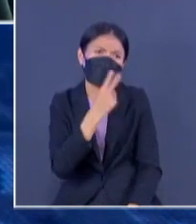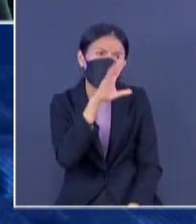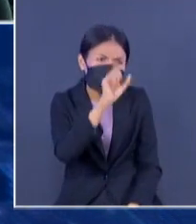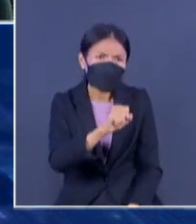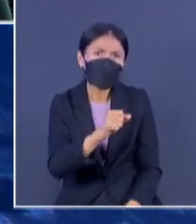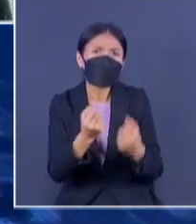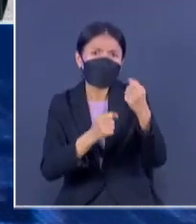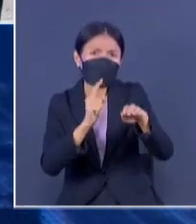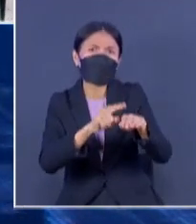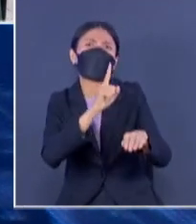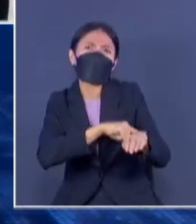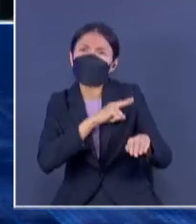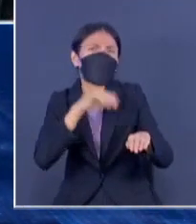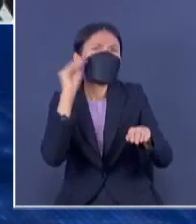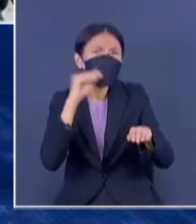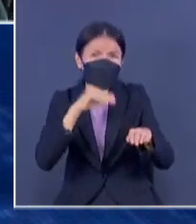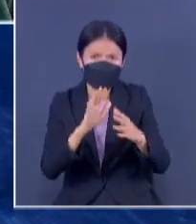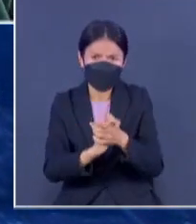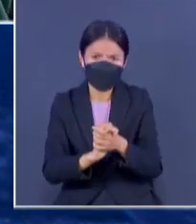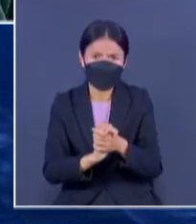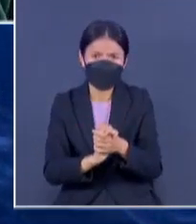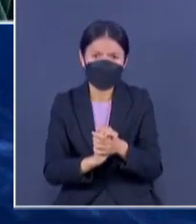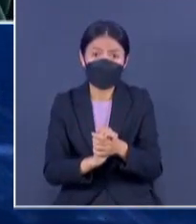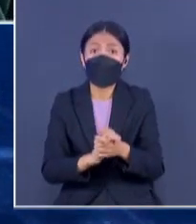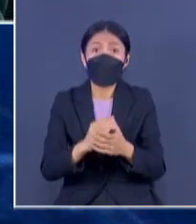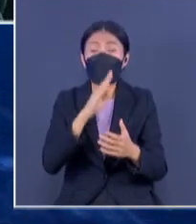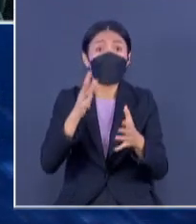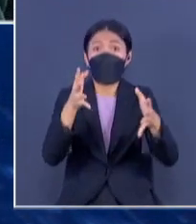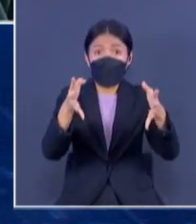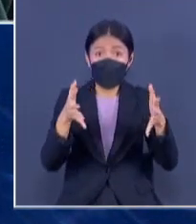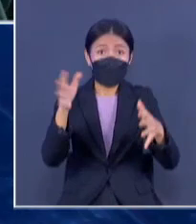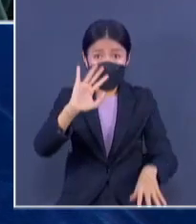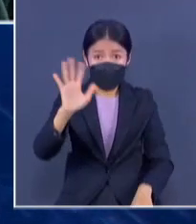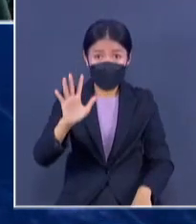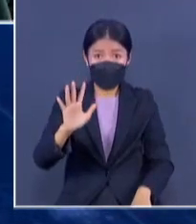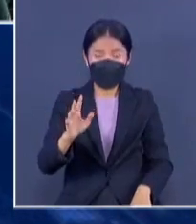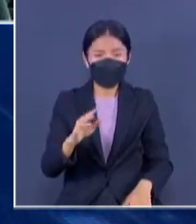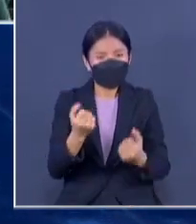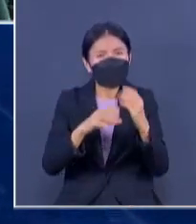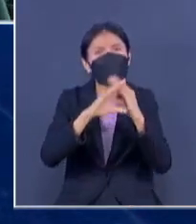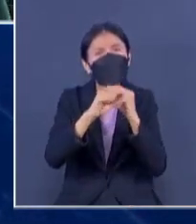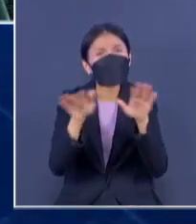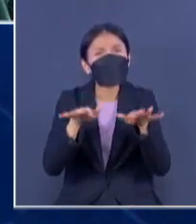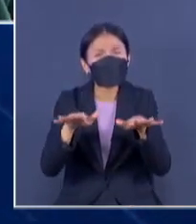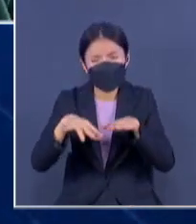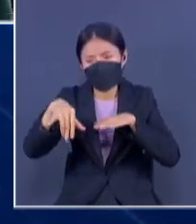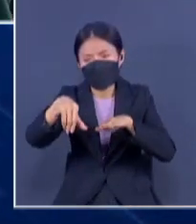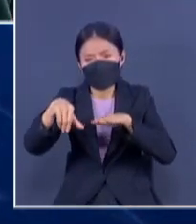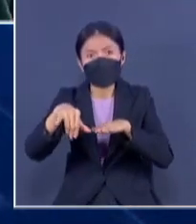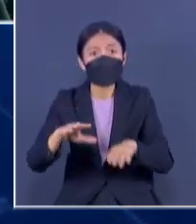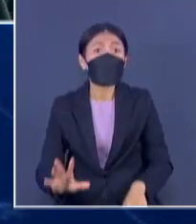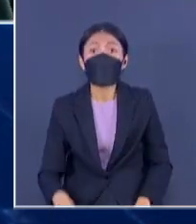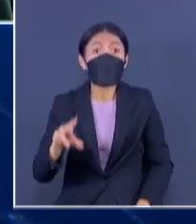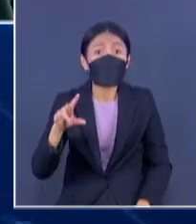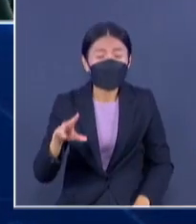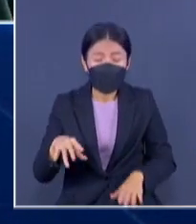ก่ง รถเก่งรถสีรถเป็นรถสี่ล้อฮะรถใหญ่จะไม่โดดตัดหน้านะจะไม่ไล่แล้วก็มอไซค์ก็จะนั่งมองเฉยสังเ